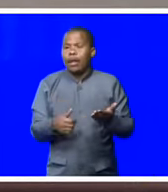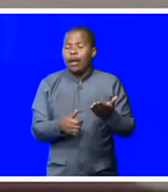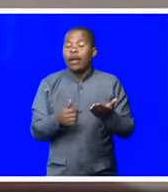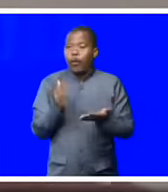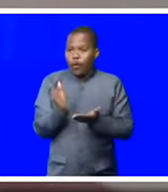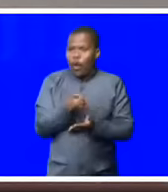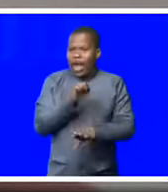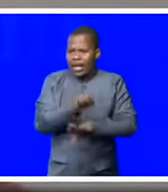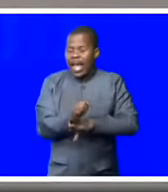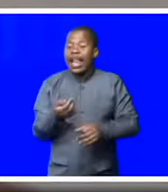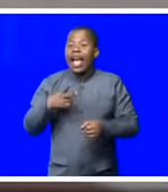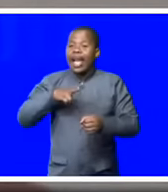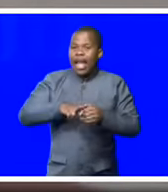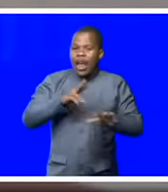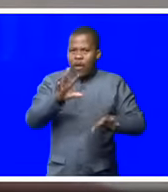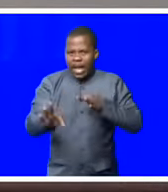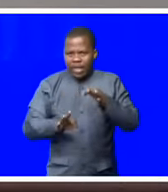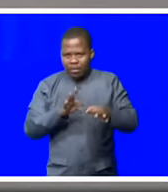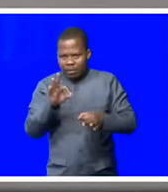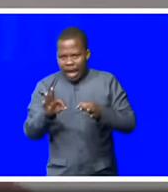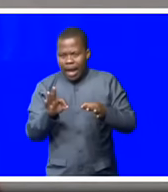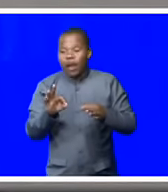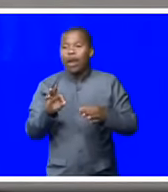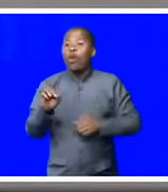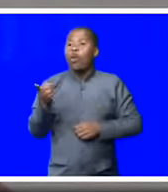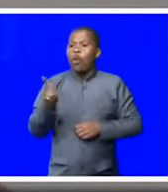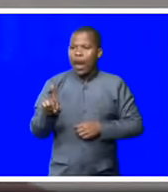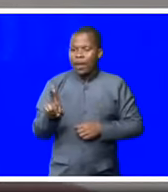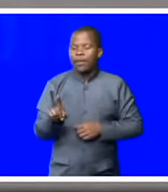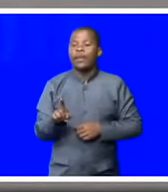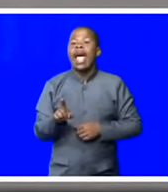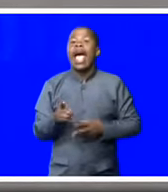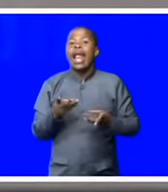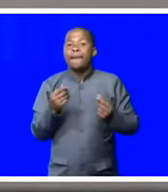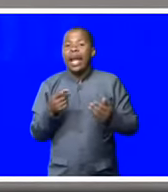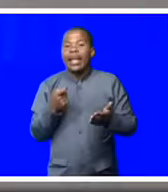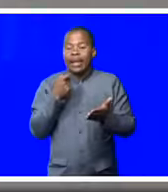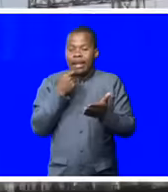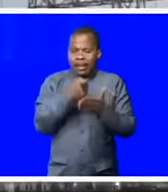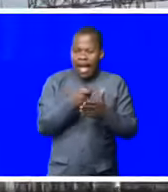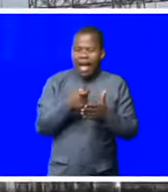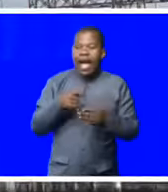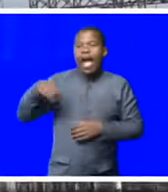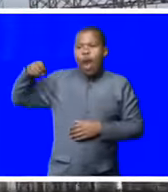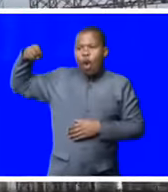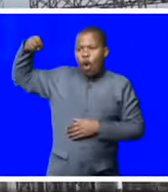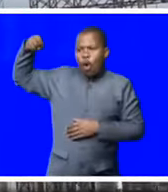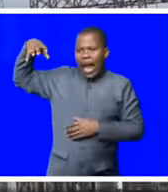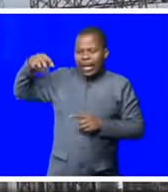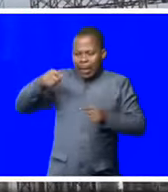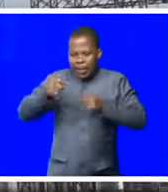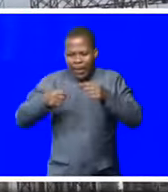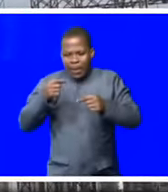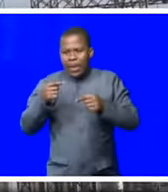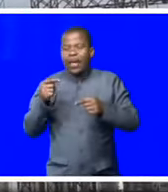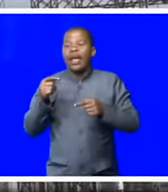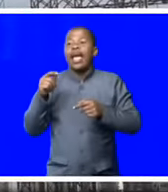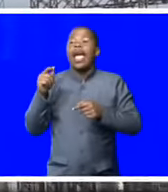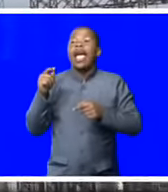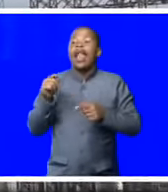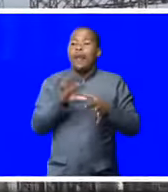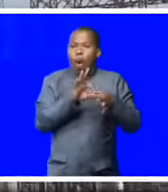lesiwusebenzisa emakhaya angeke ithikabedeke kulesichibelo. Iqhubeka ithi lesichibelo